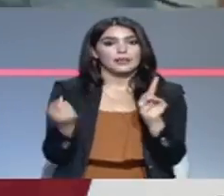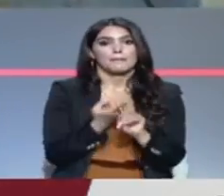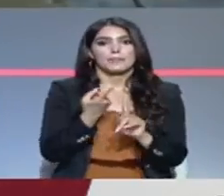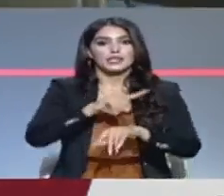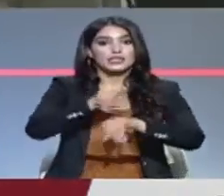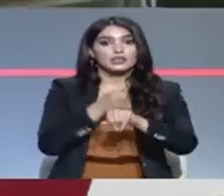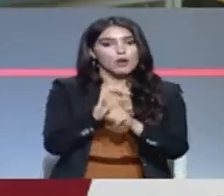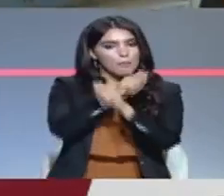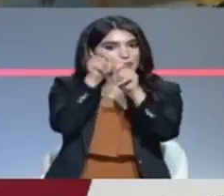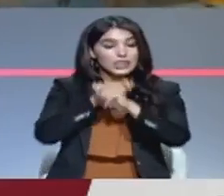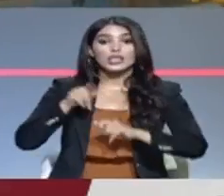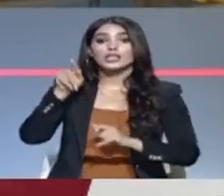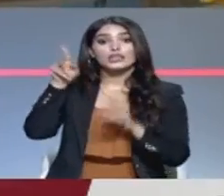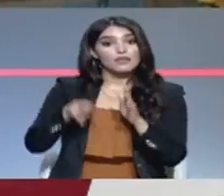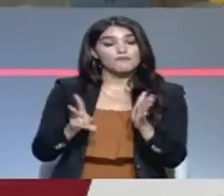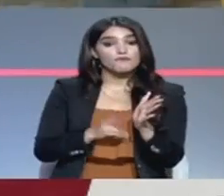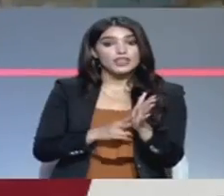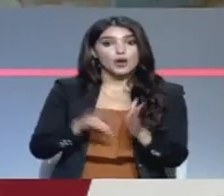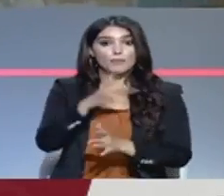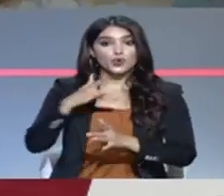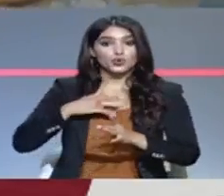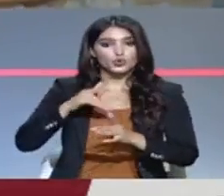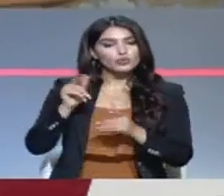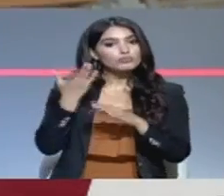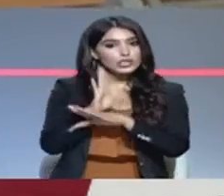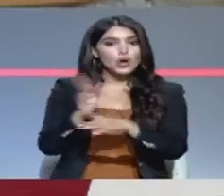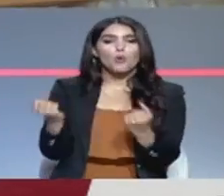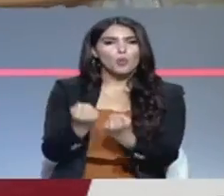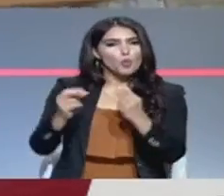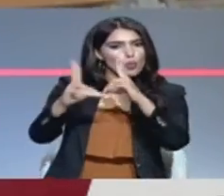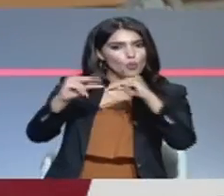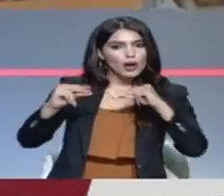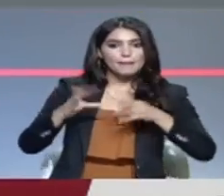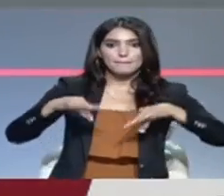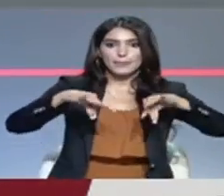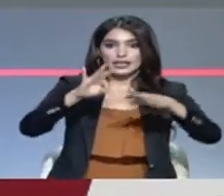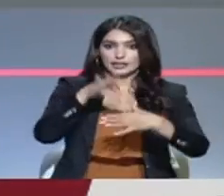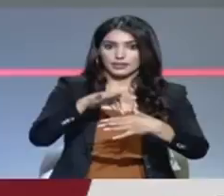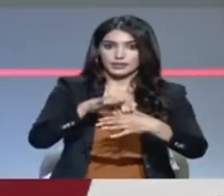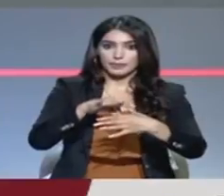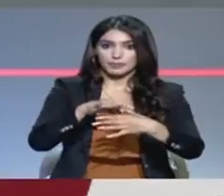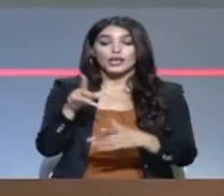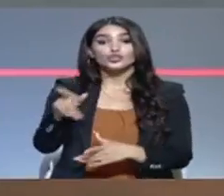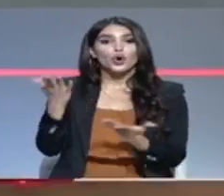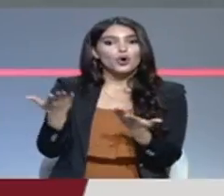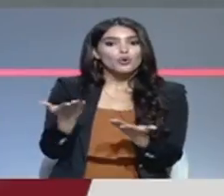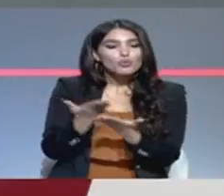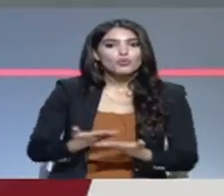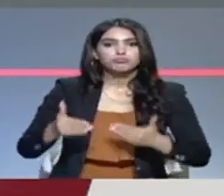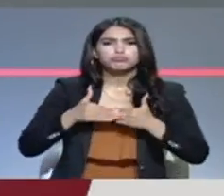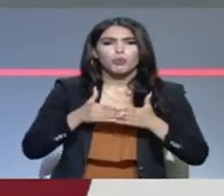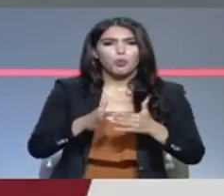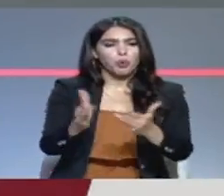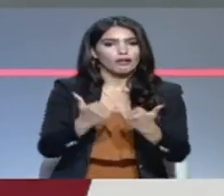مع الحرص على تنفيذ البروتوكول الصحي إضافة إلى حملة تعقيم مراكز الاقتراع. ظاهرة حل المجالس